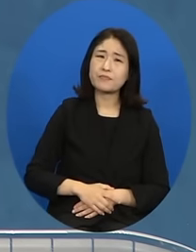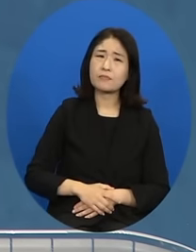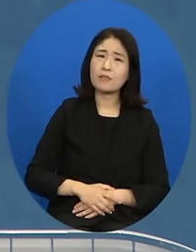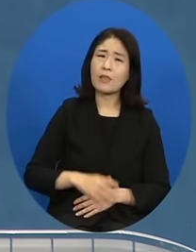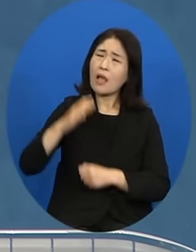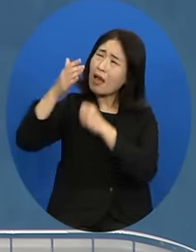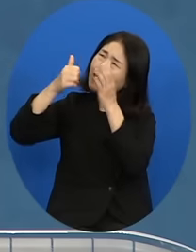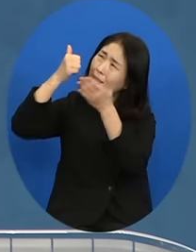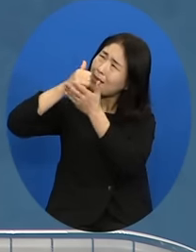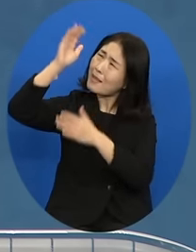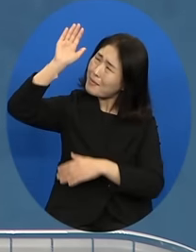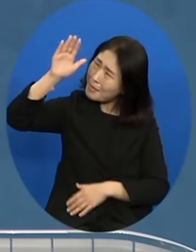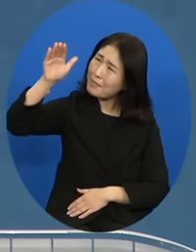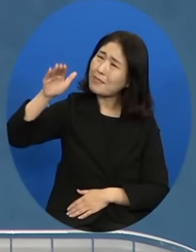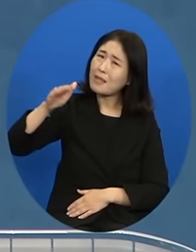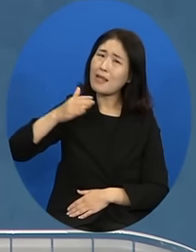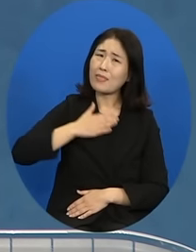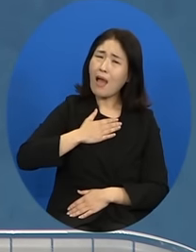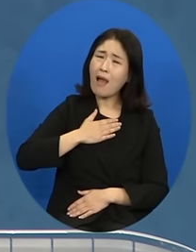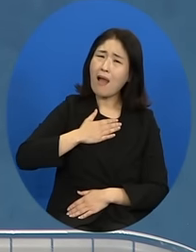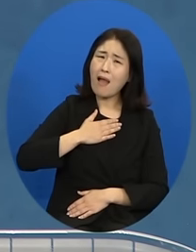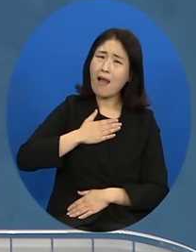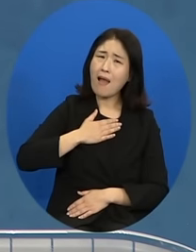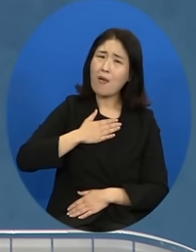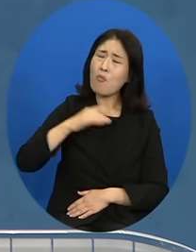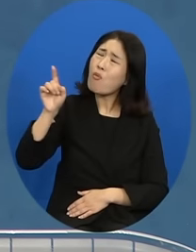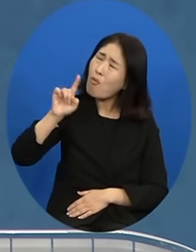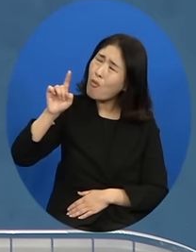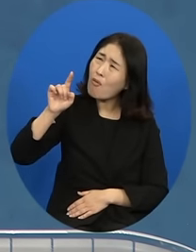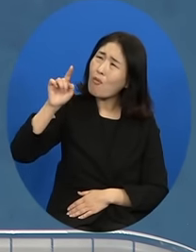하나님, 이게 뭡니까?